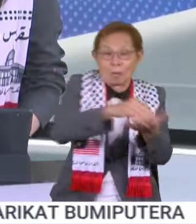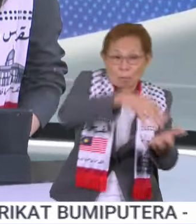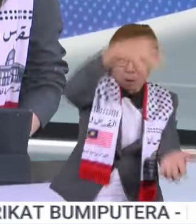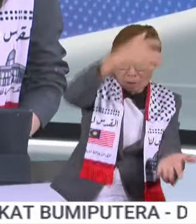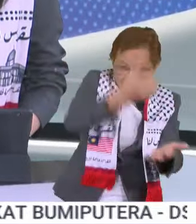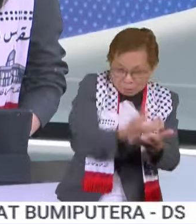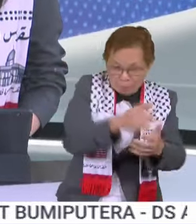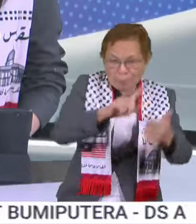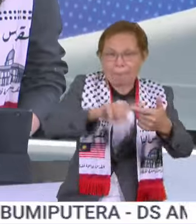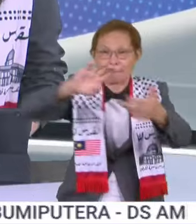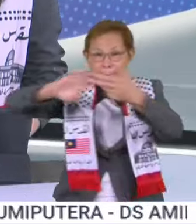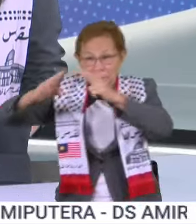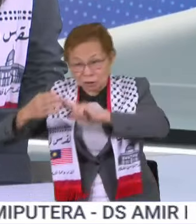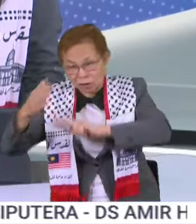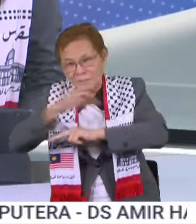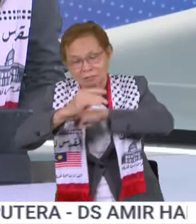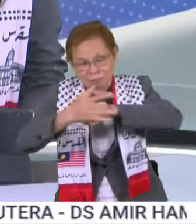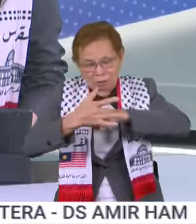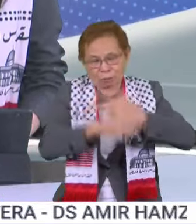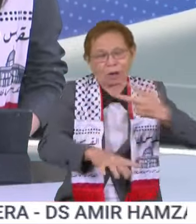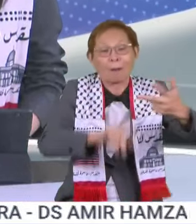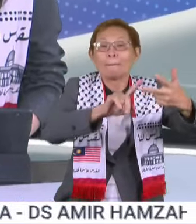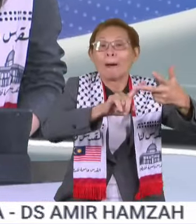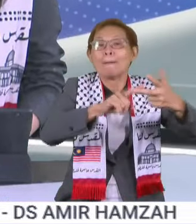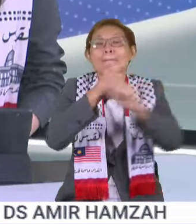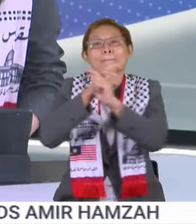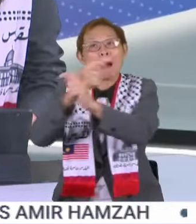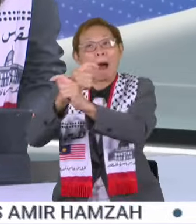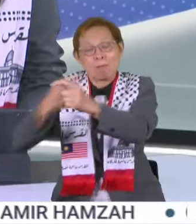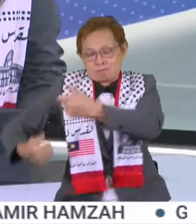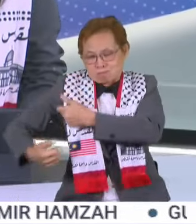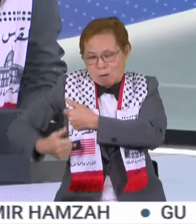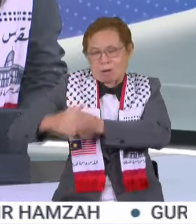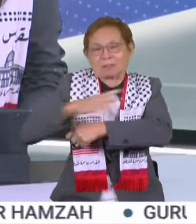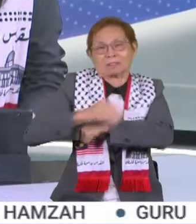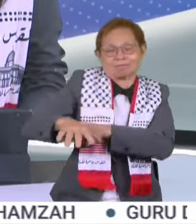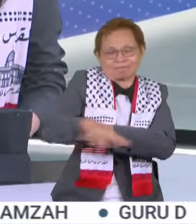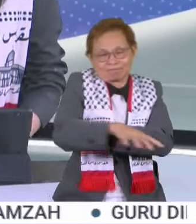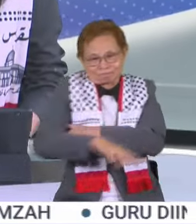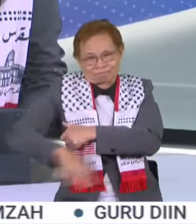kemakmuran ekonomi, masyarakat dan teknologi serta pertahanan dan serantau.